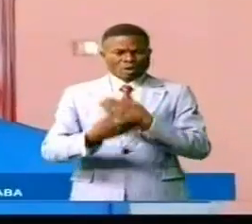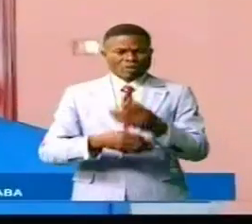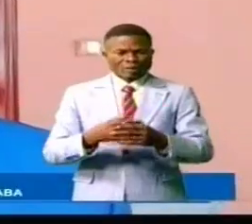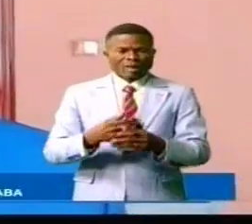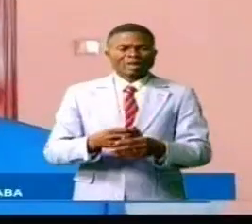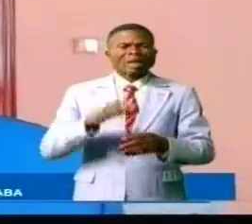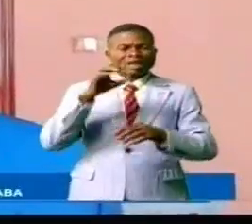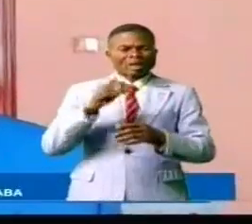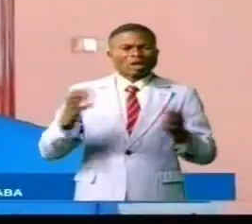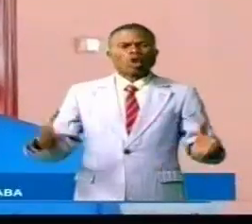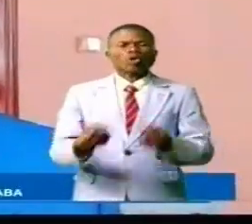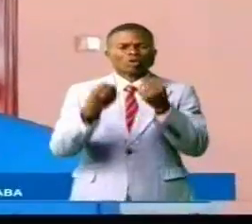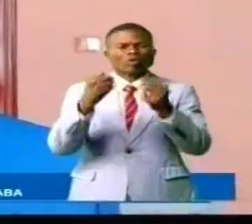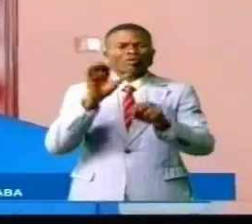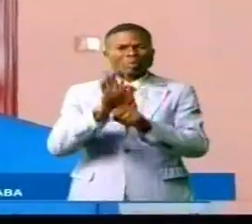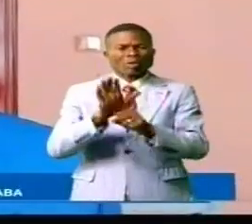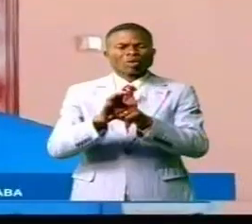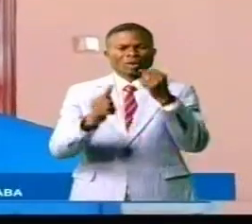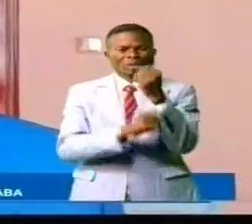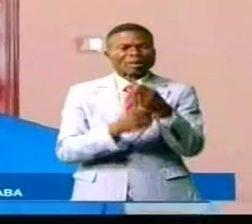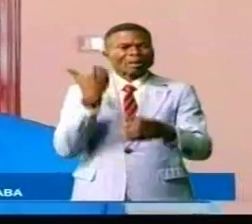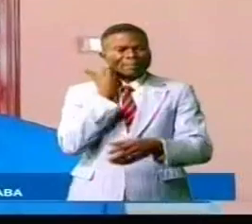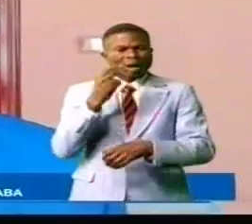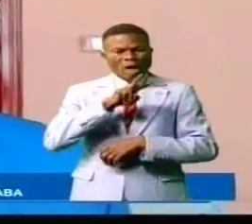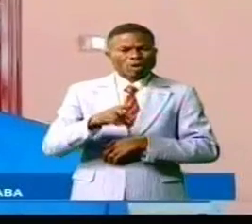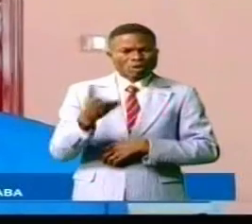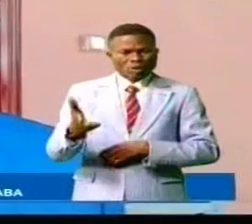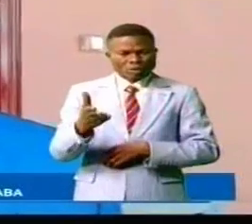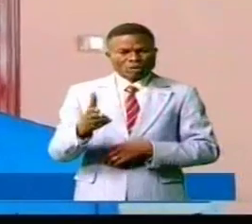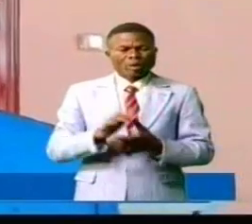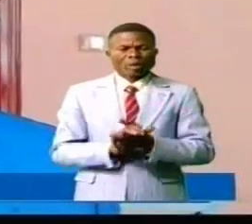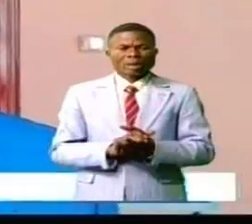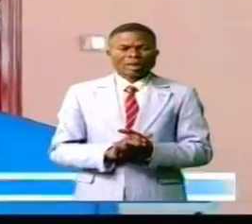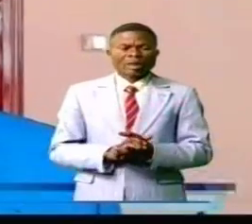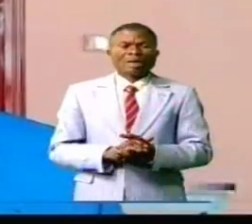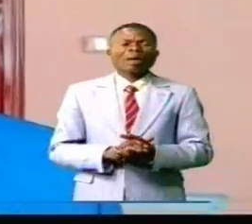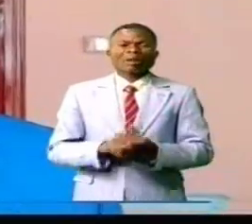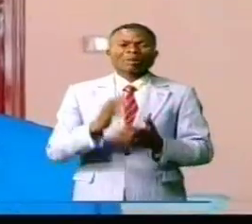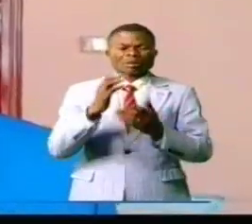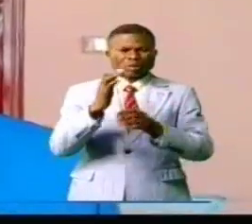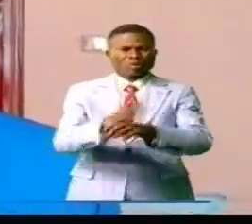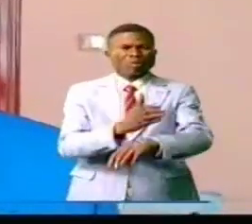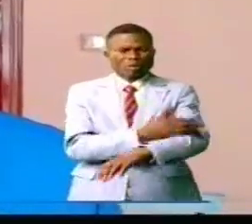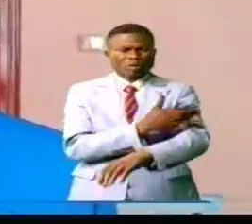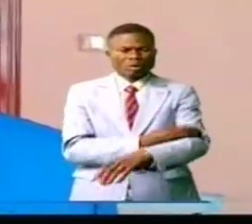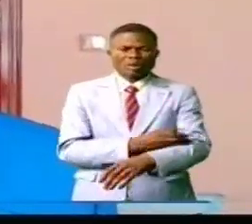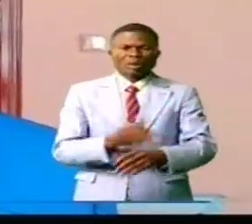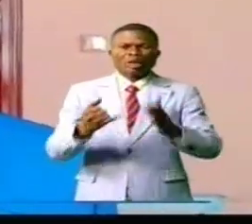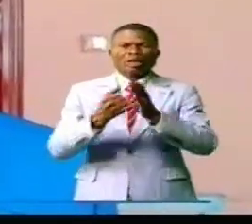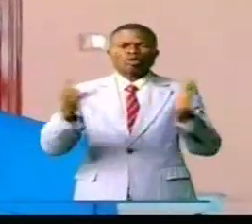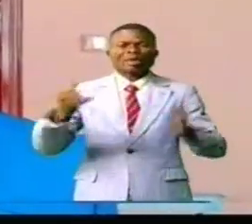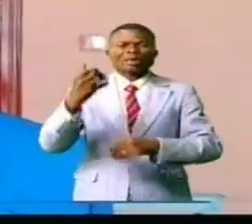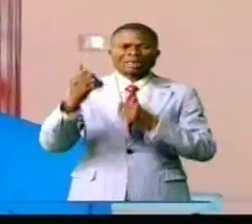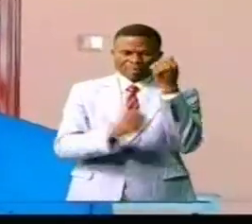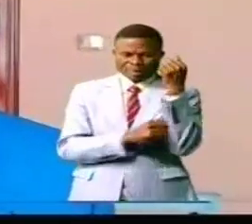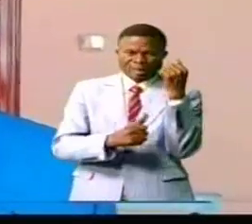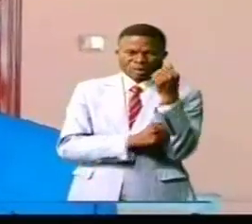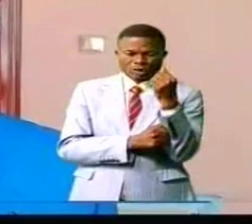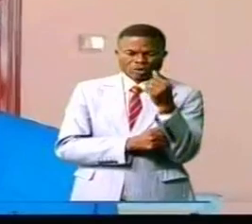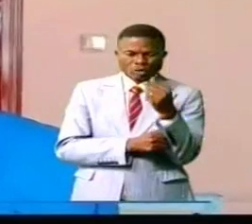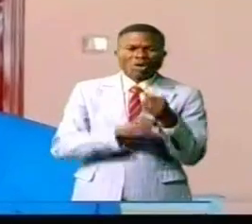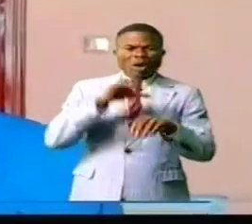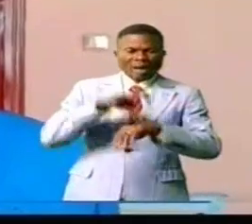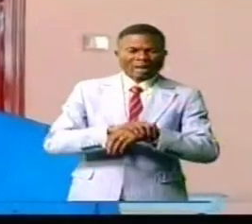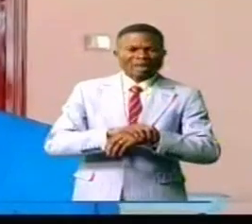cas de COVID. Et il y a eu des jours où plus de 60 cas positifs ou nouveaux